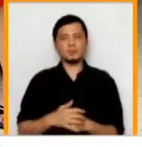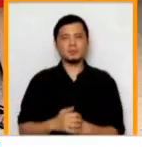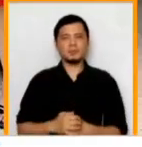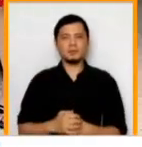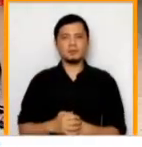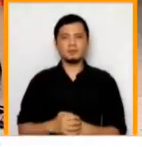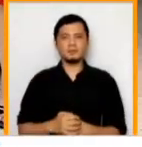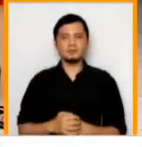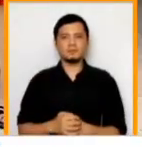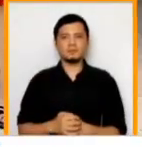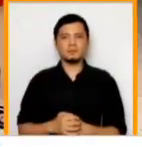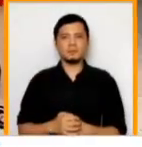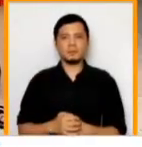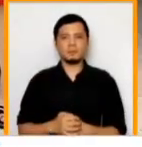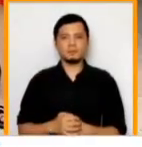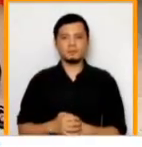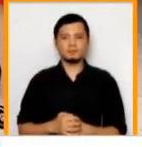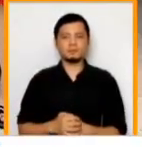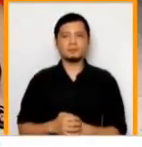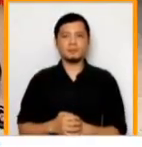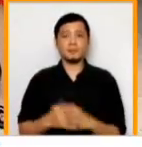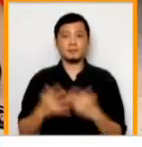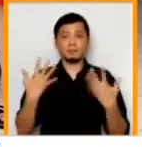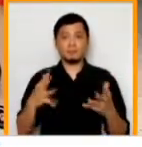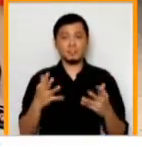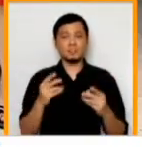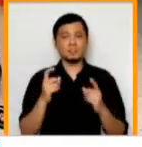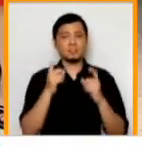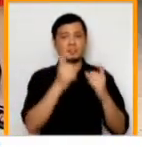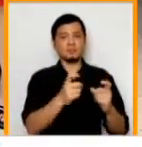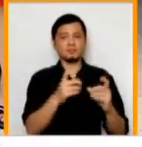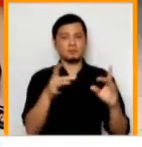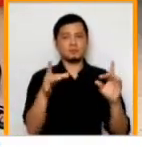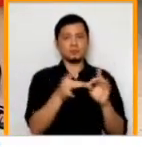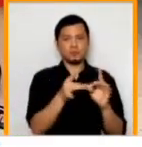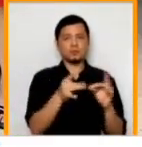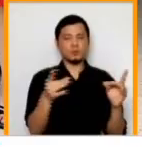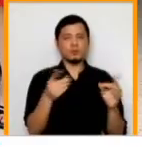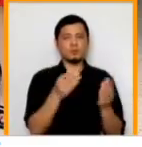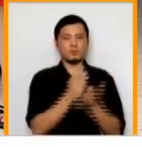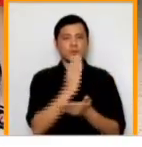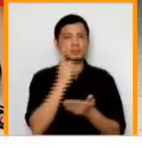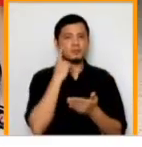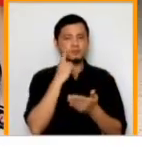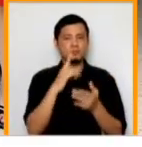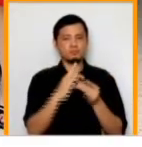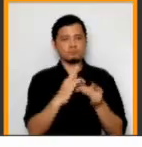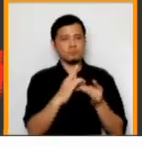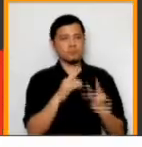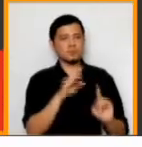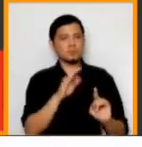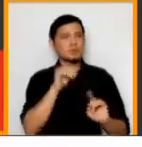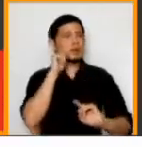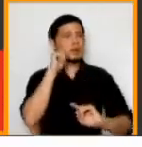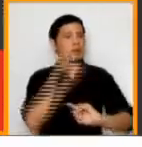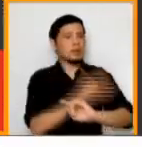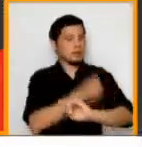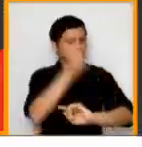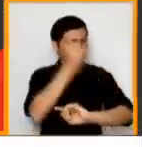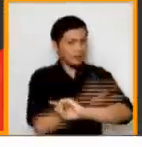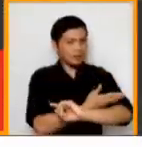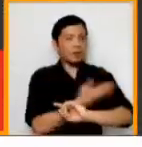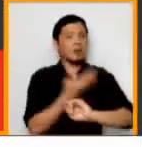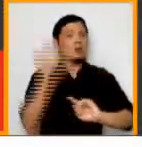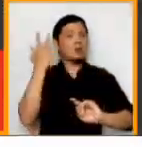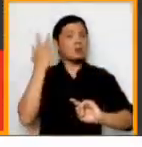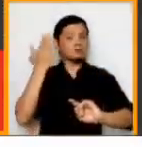At eto, binigyan na ng joint custody rights si Brad Pitt sa kanyang mga anak sa dati niyang asawang si Angelina Jolie. Para